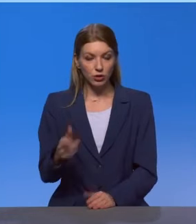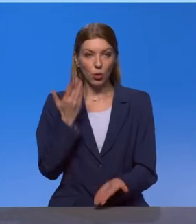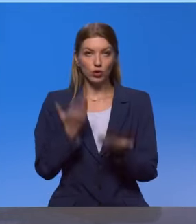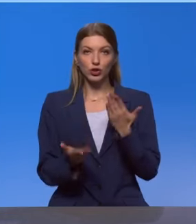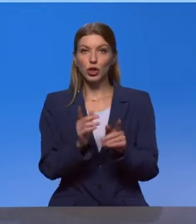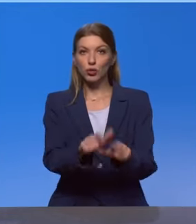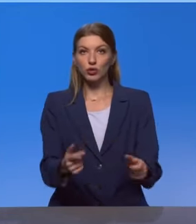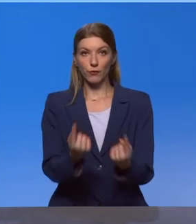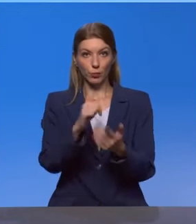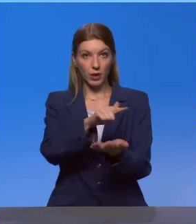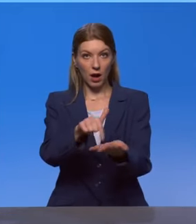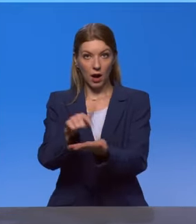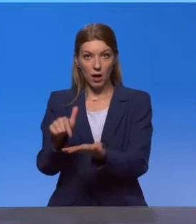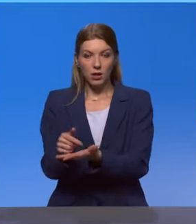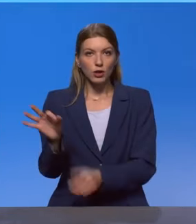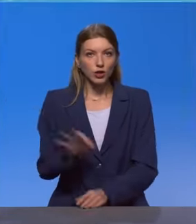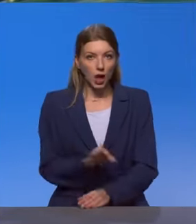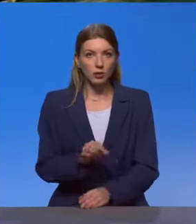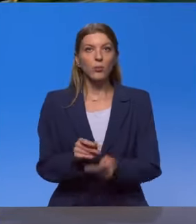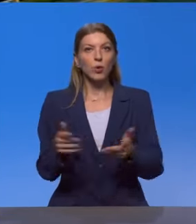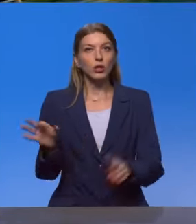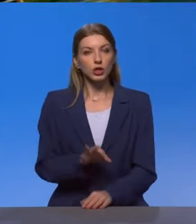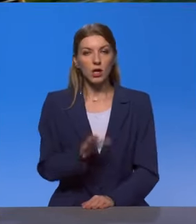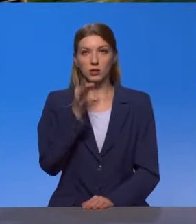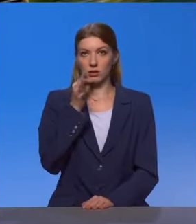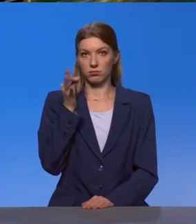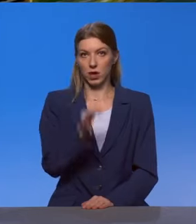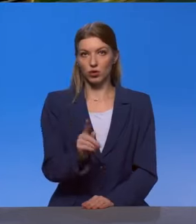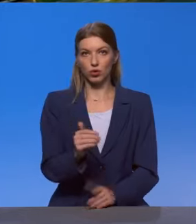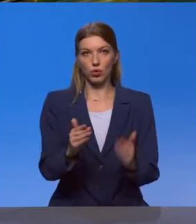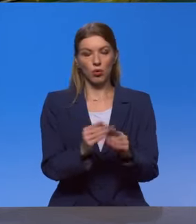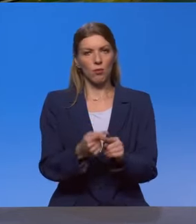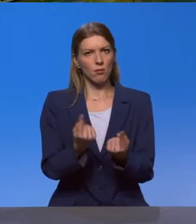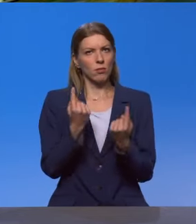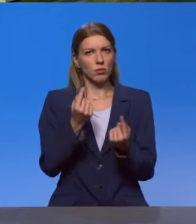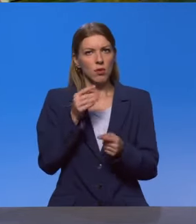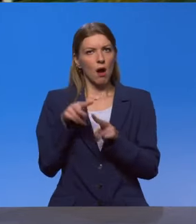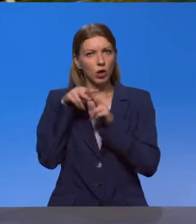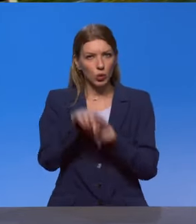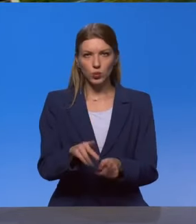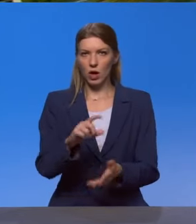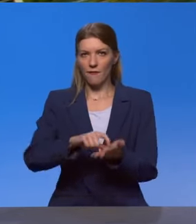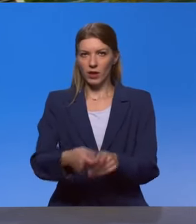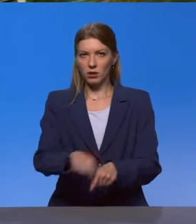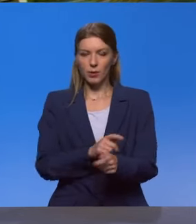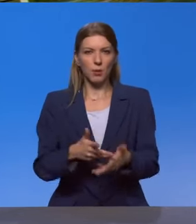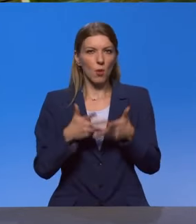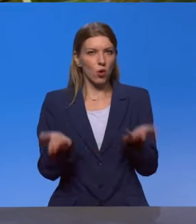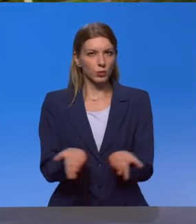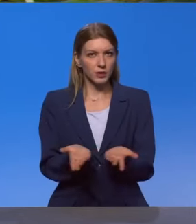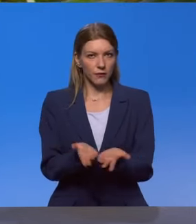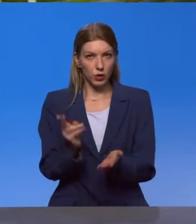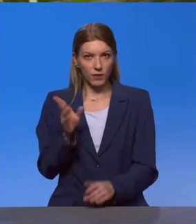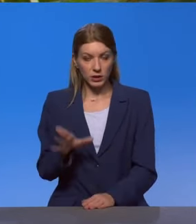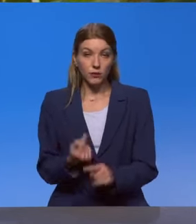крупных городах, часто услышишь, что дом – это еще и большая нагрузка, ответственность. Это квадратные метры гораздо больше, чем в квартире. Это, с одной стороны, здорово, если